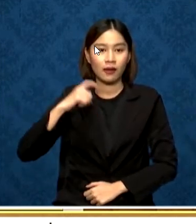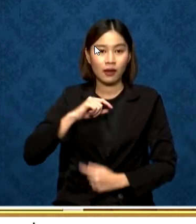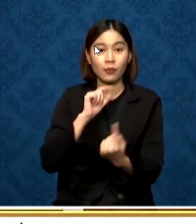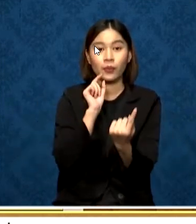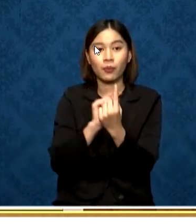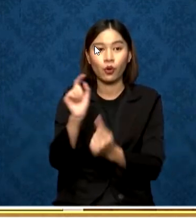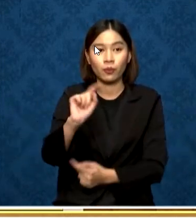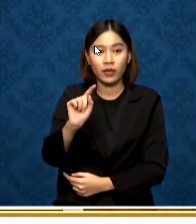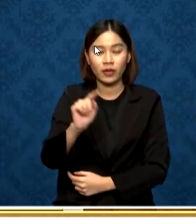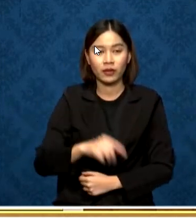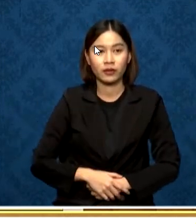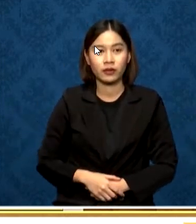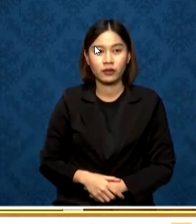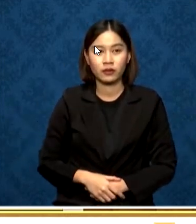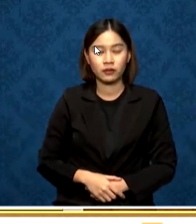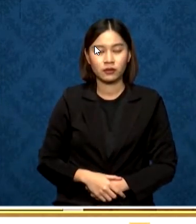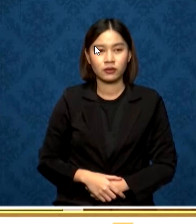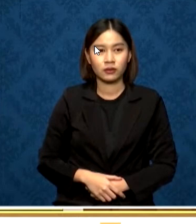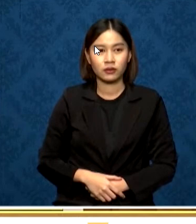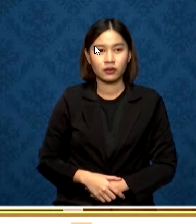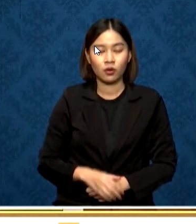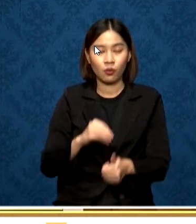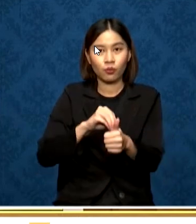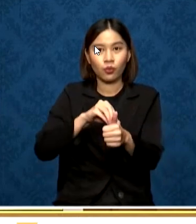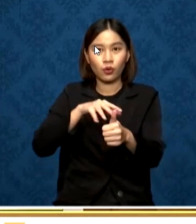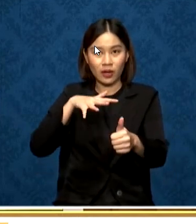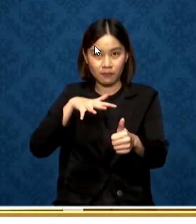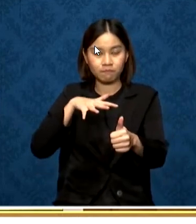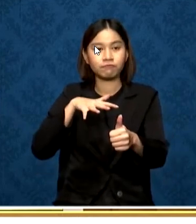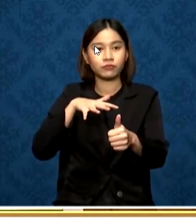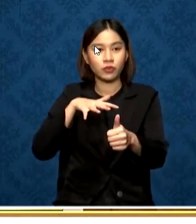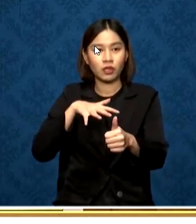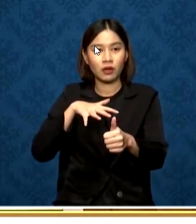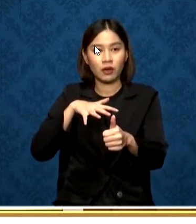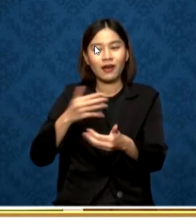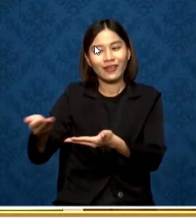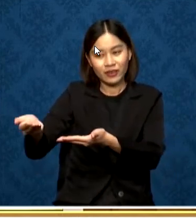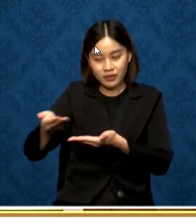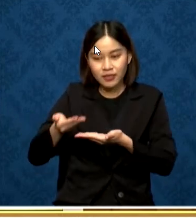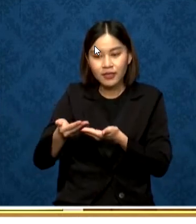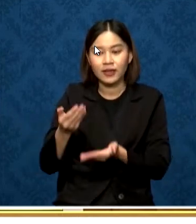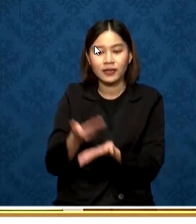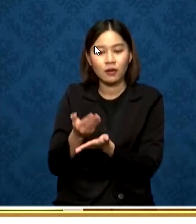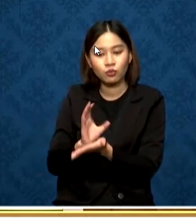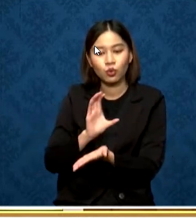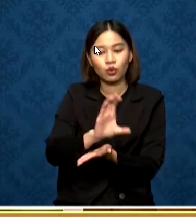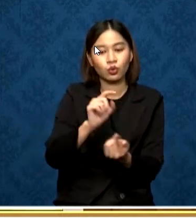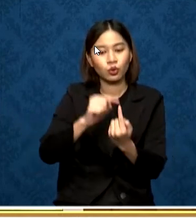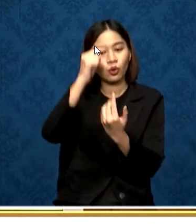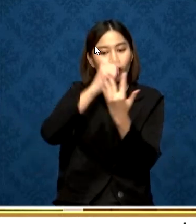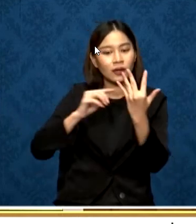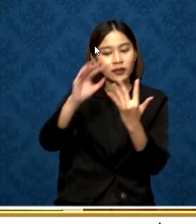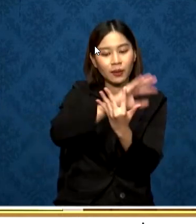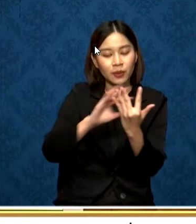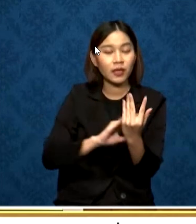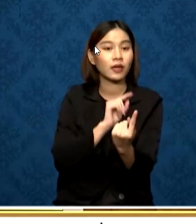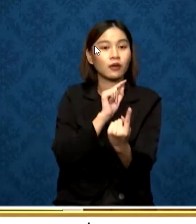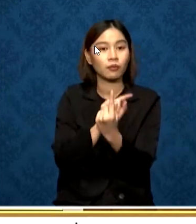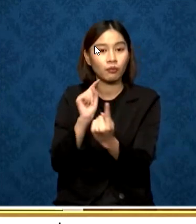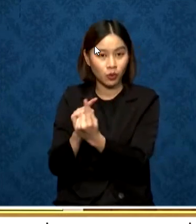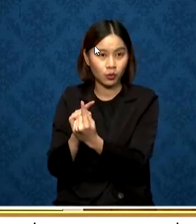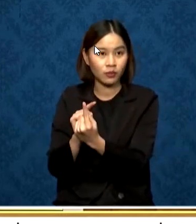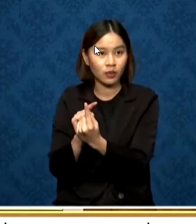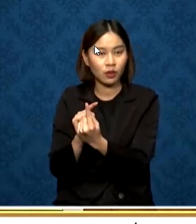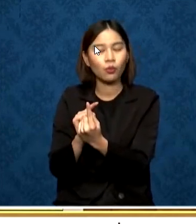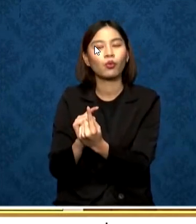กับท่านผู้นำแล้วก็มีการชื่อเชิญให้มาลงทุนที่ประเทศไทยมีการพบปะกันด้วย